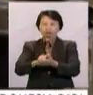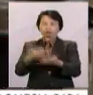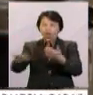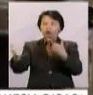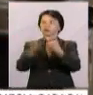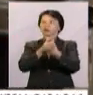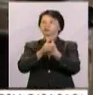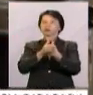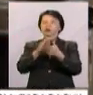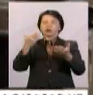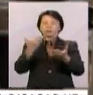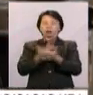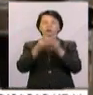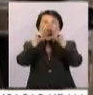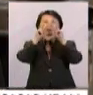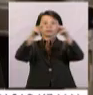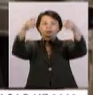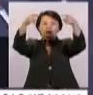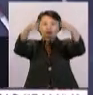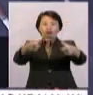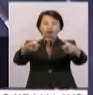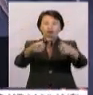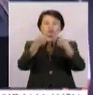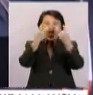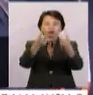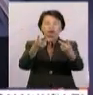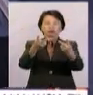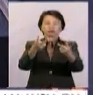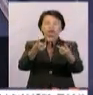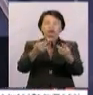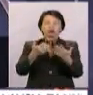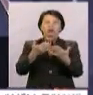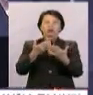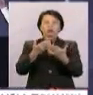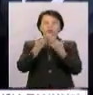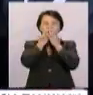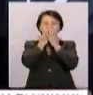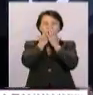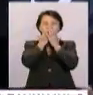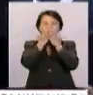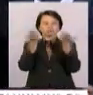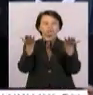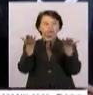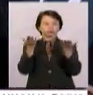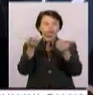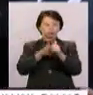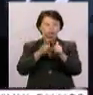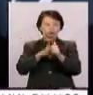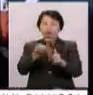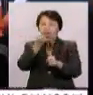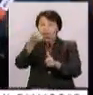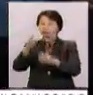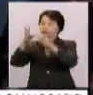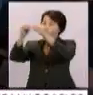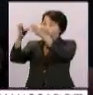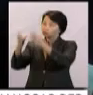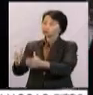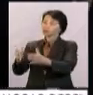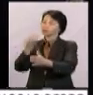lah. Baru nampak Kaabah, baru nampak Madinah. Saya senyap lah awal-awal. Mula-mula bagi tahu kat guru.